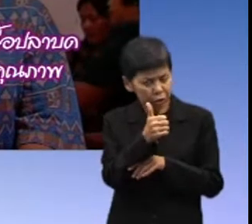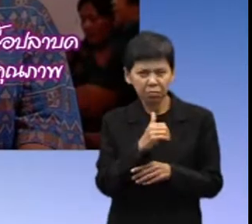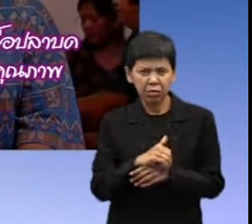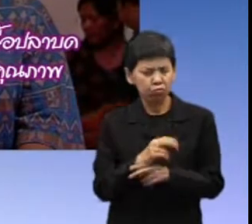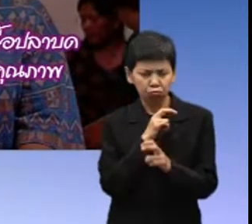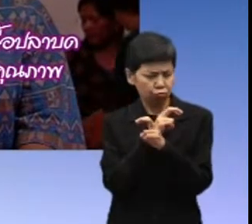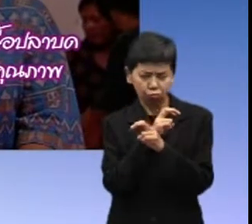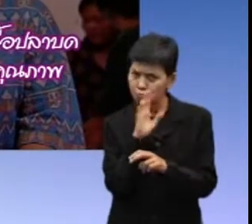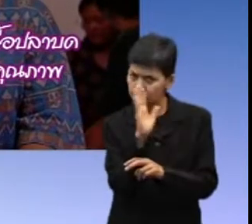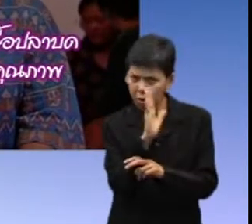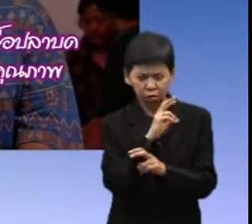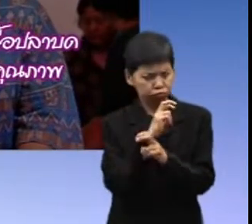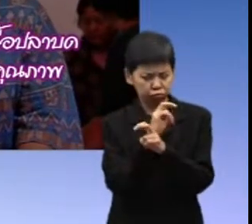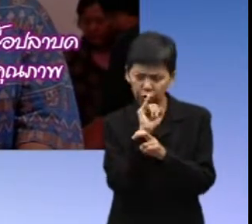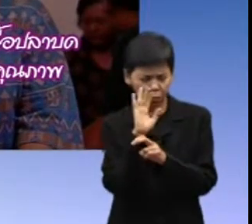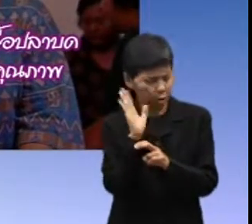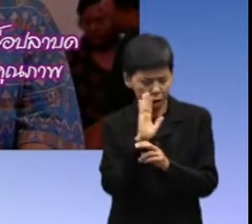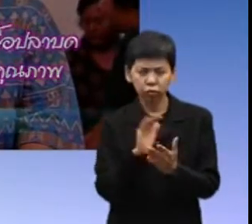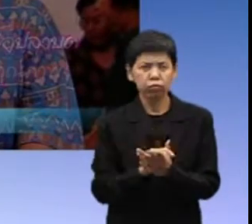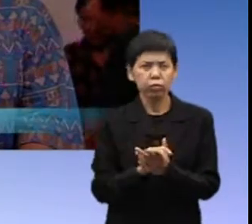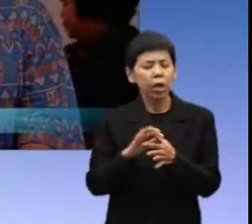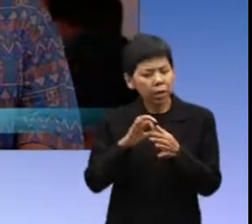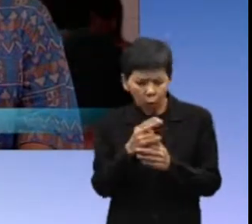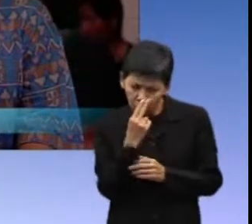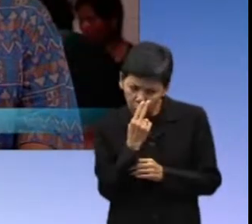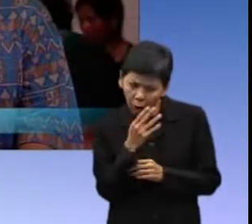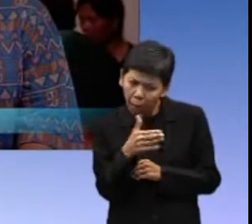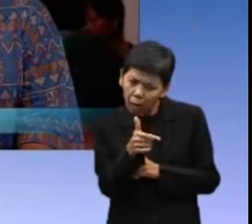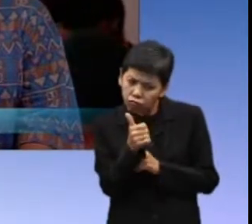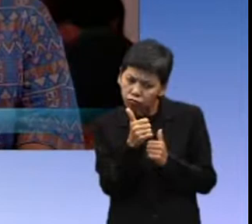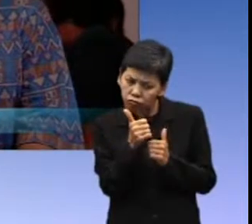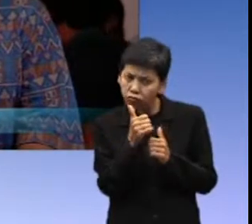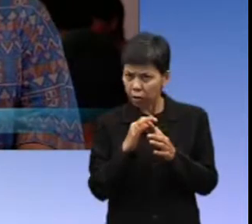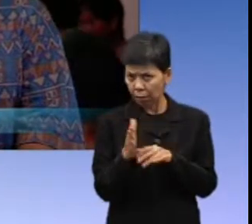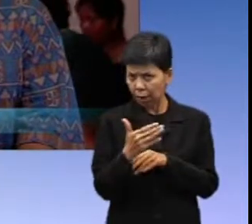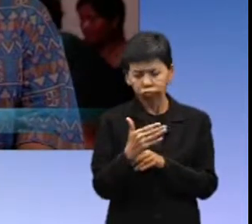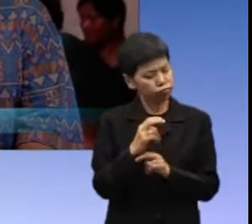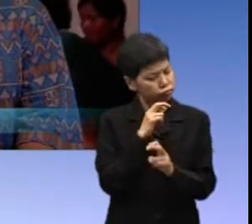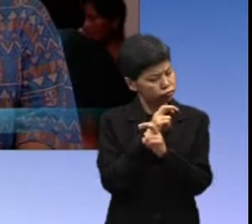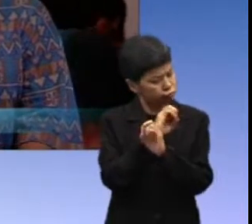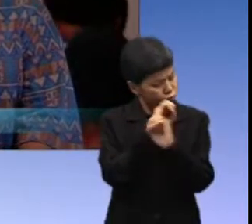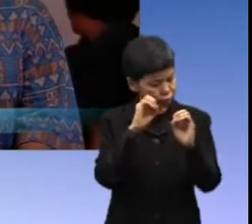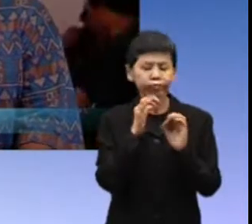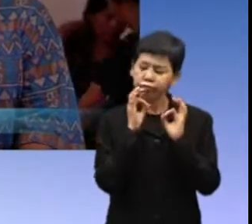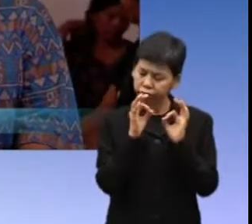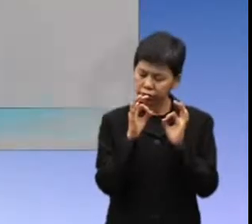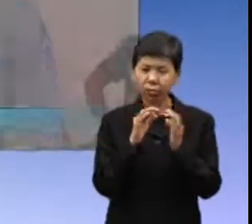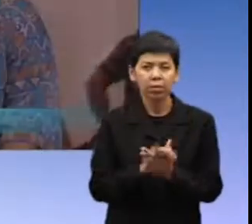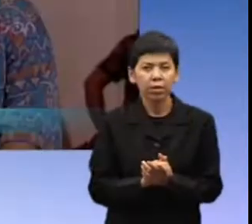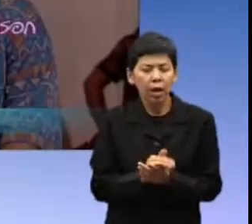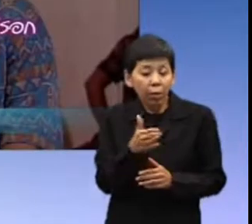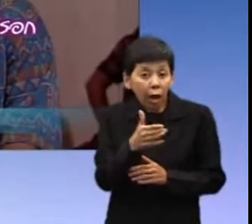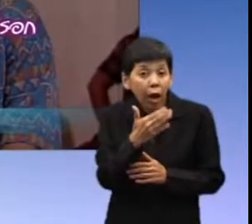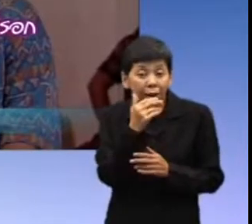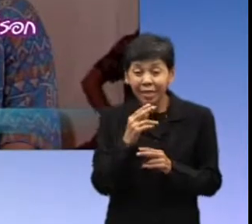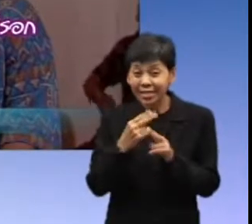พได้โดยไม่มีสารบอแรกเราสามารถตรวจสอบได้หรือว่าเราสามารถแน่ใจว่าที่เราซื้อมาเนี่ยไม่มีสารบอแรกจริง